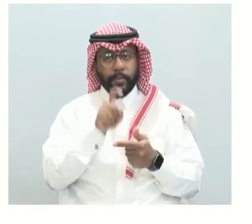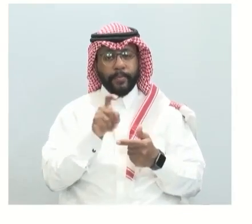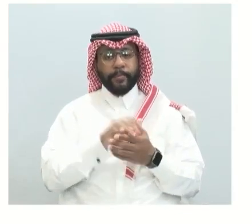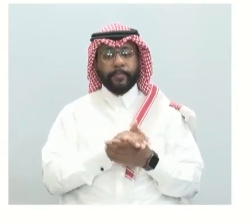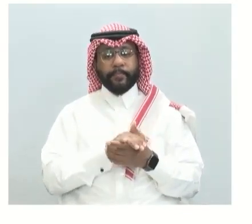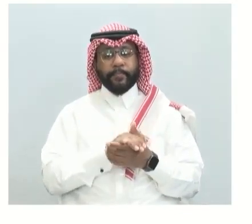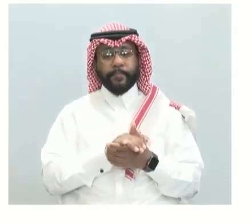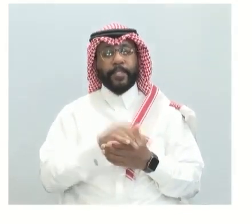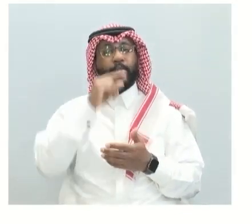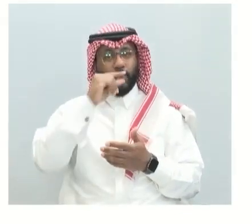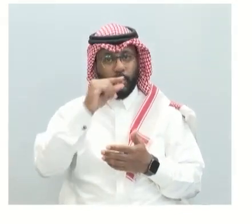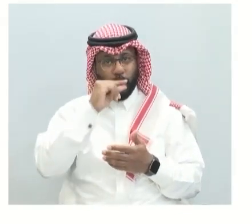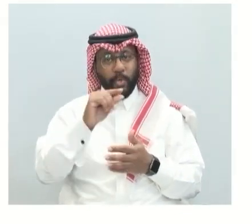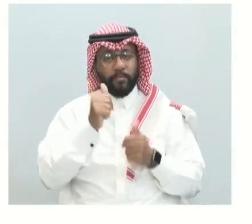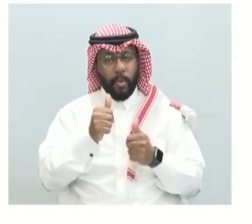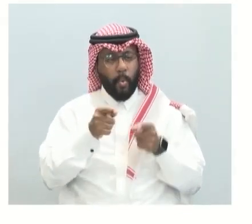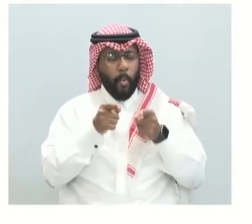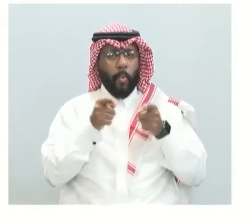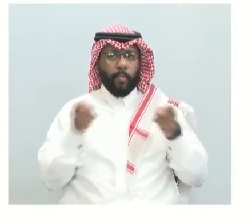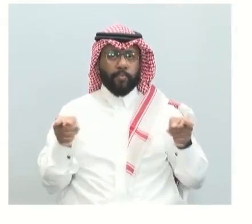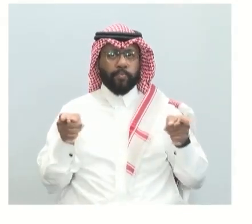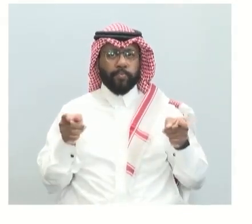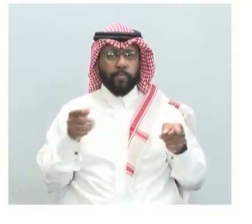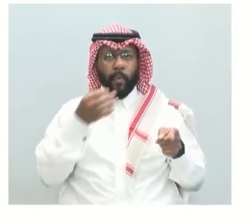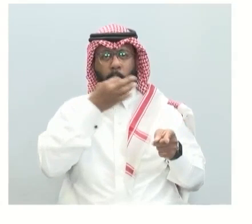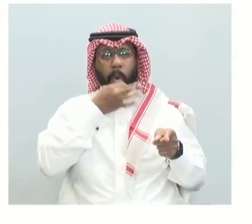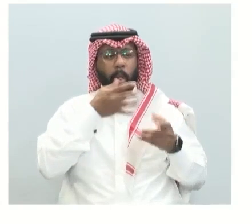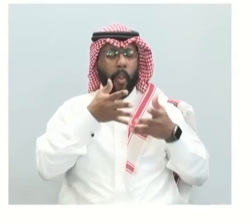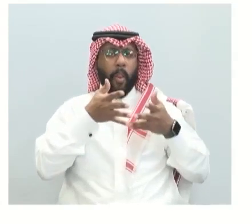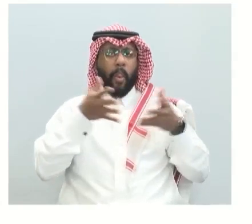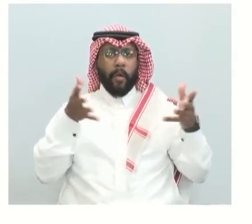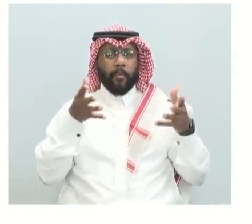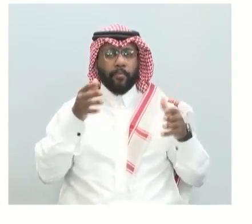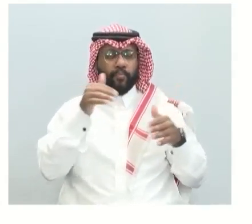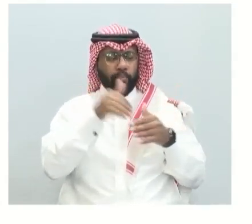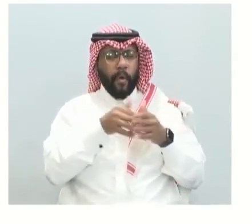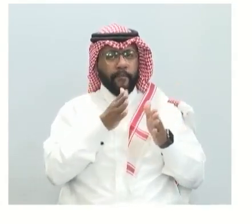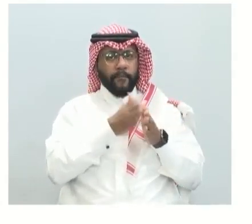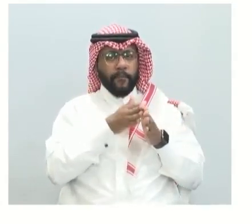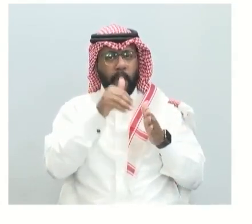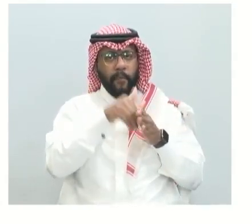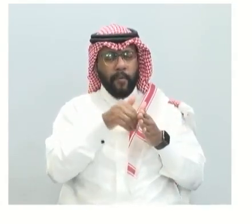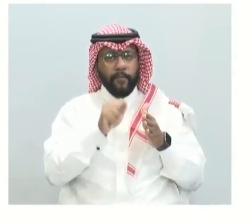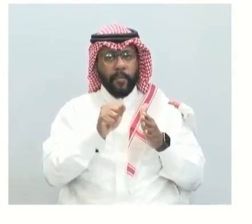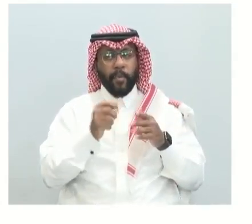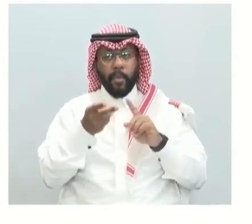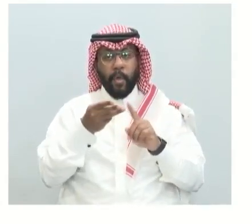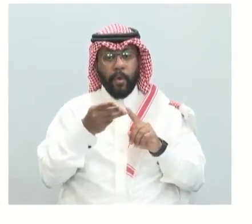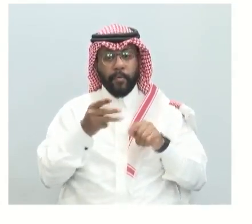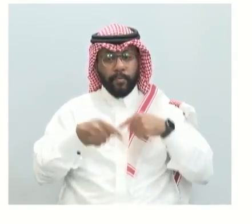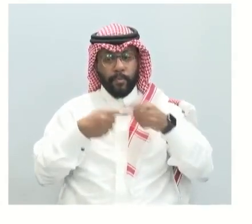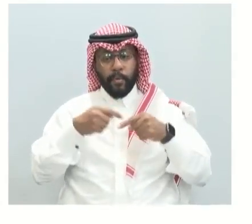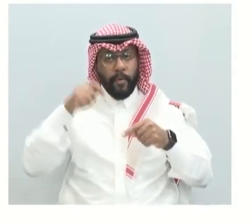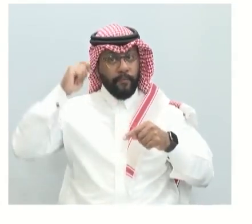احسنتم وهي الصوت تاخذ حيز تقريبا بضعه ميجا بايتات اما الاكثر تخزين